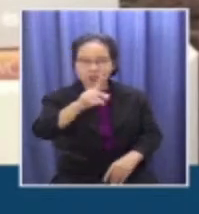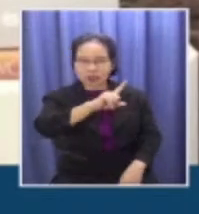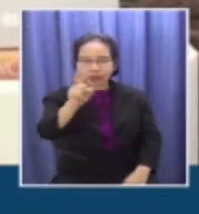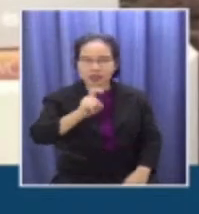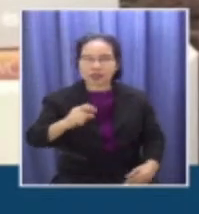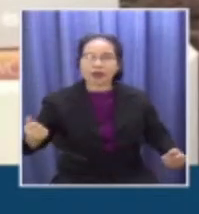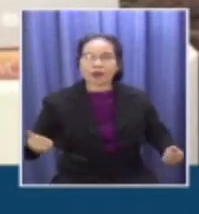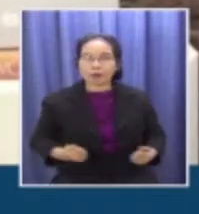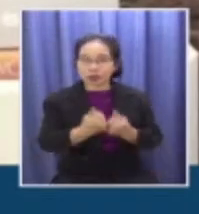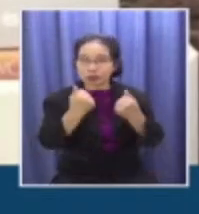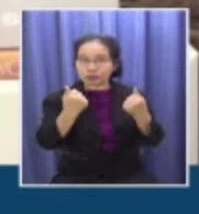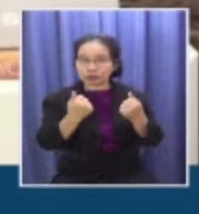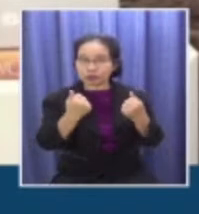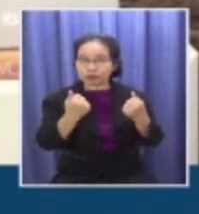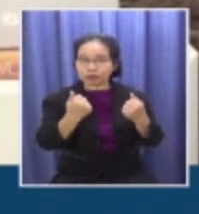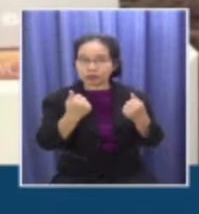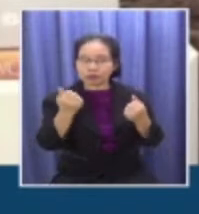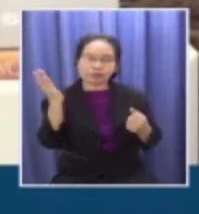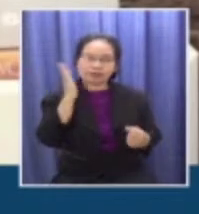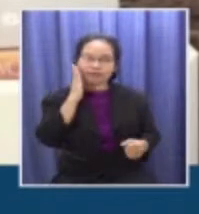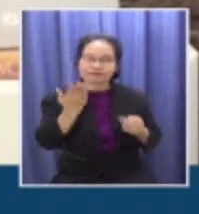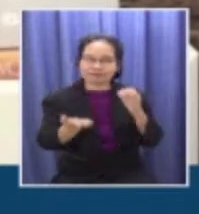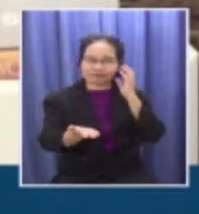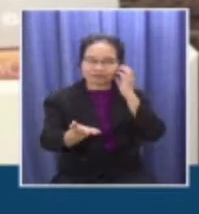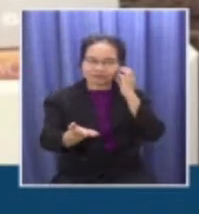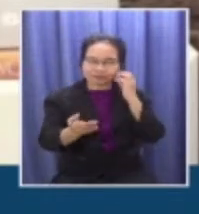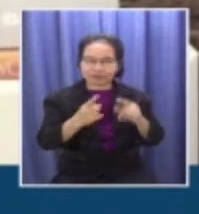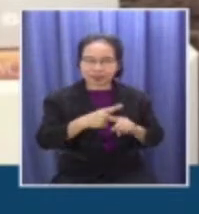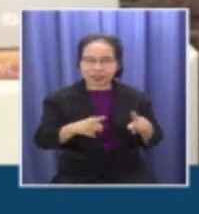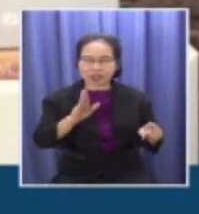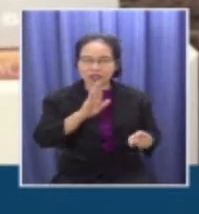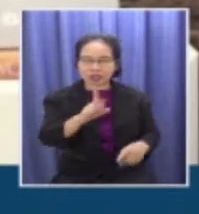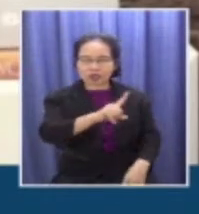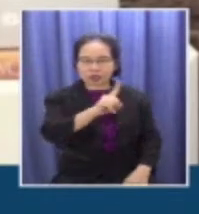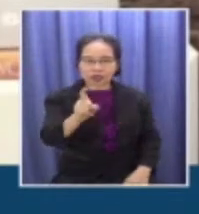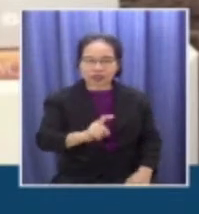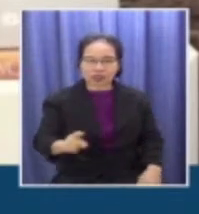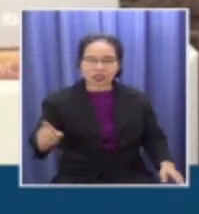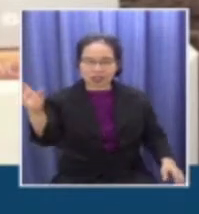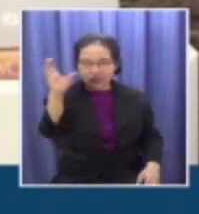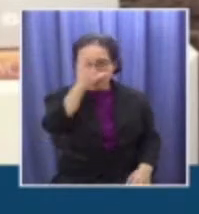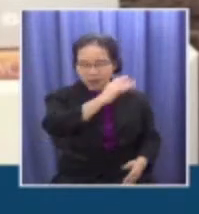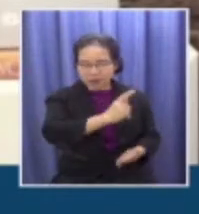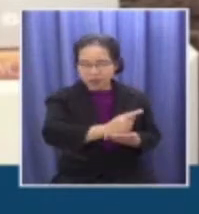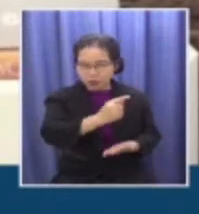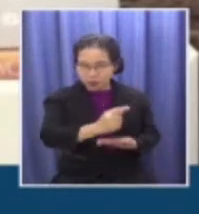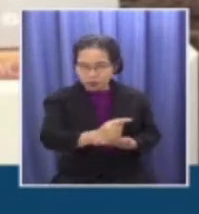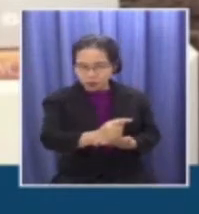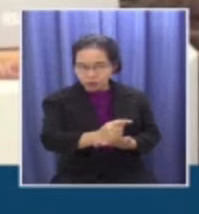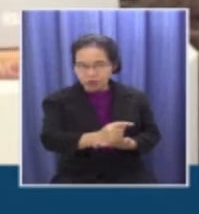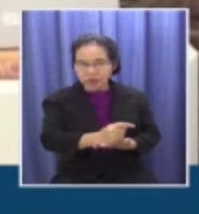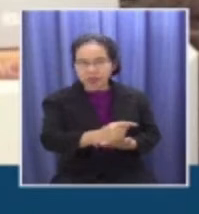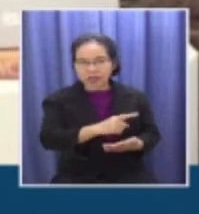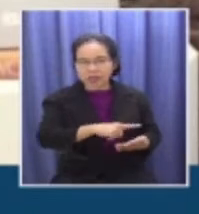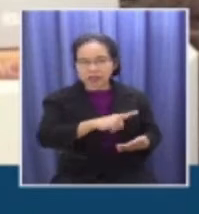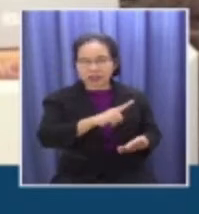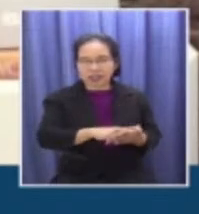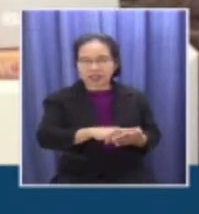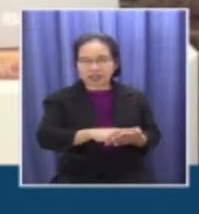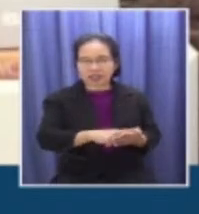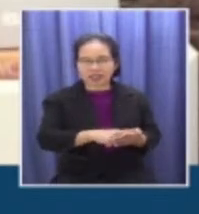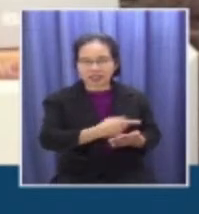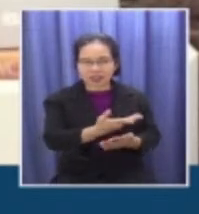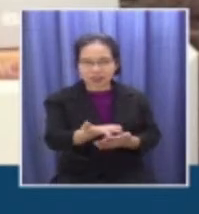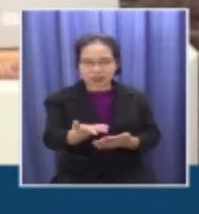nipa nyinara wɔn yɛbɔ wɔn sɛ wɔmɛtena asase so aha na nkwa wɔ